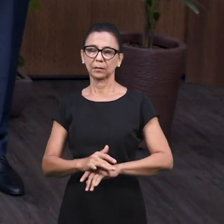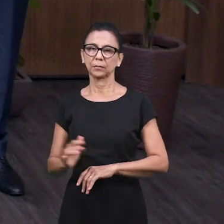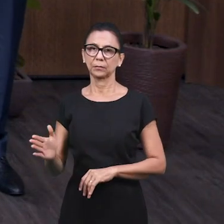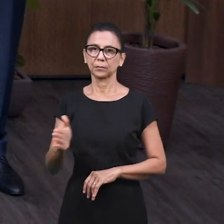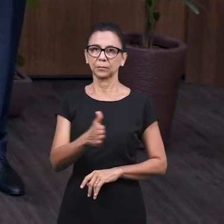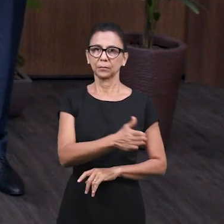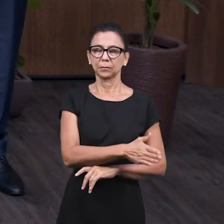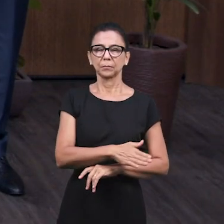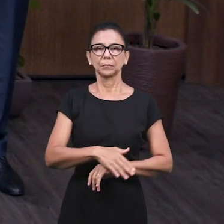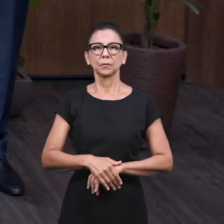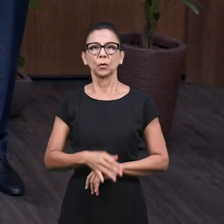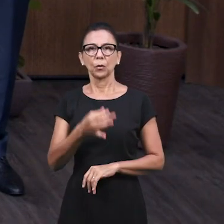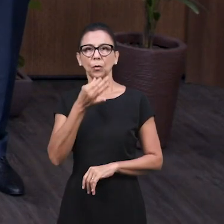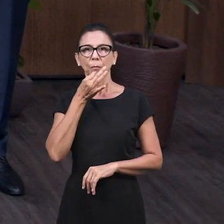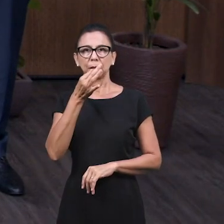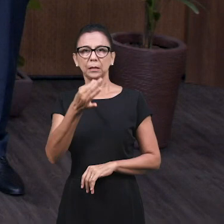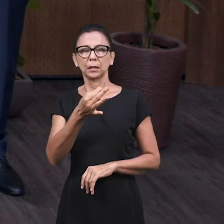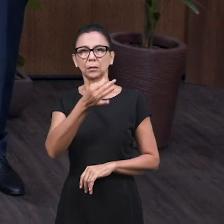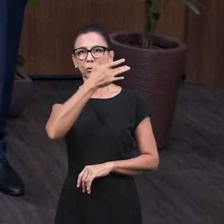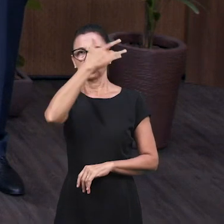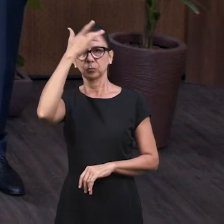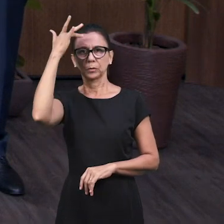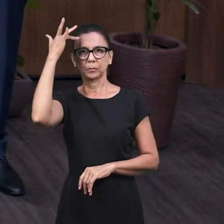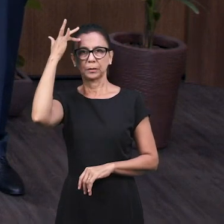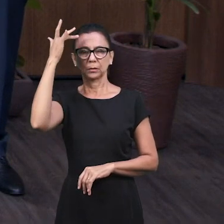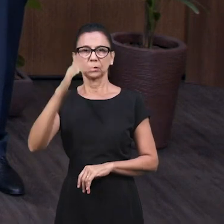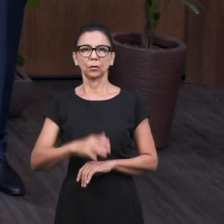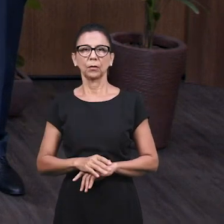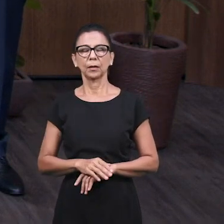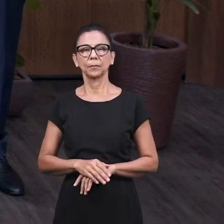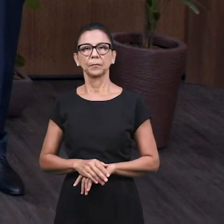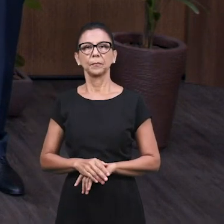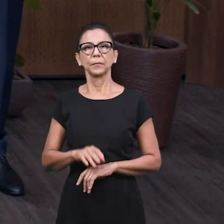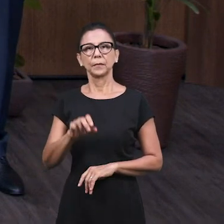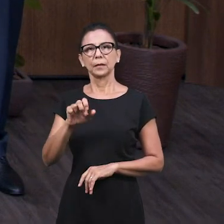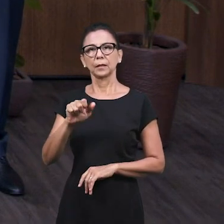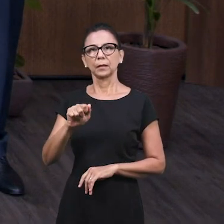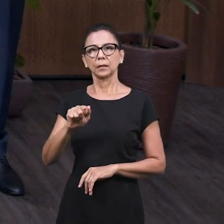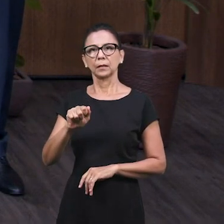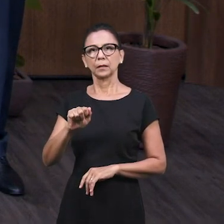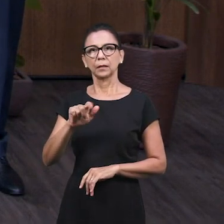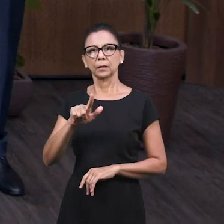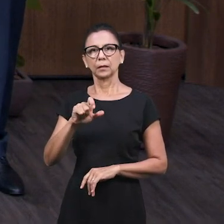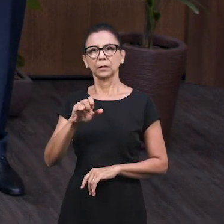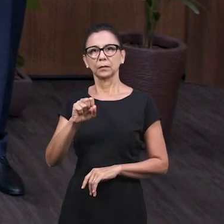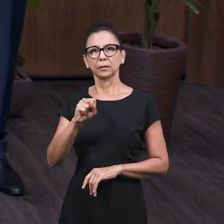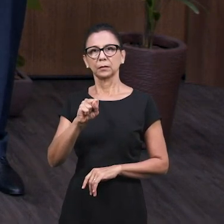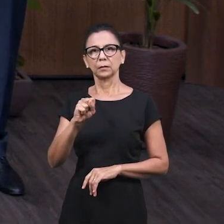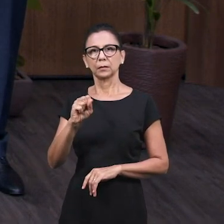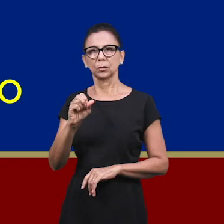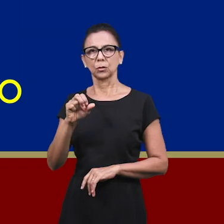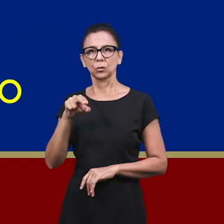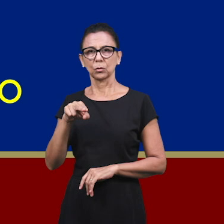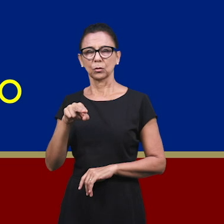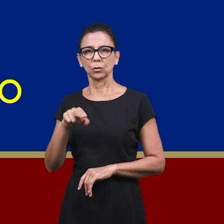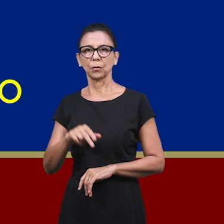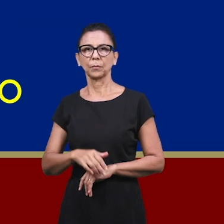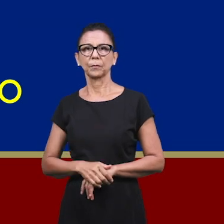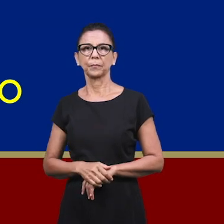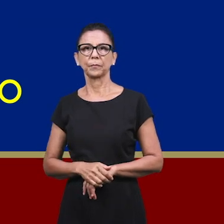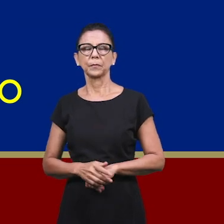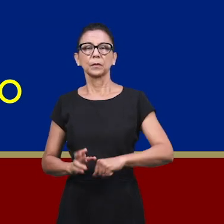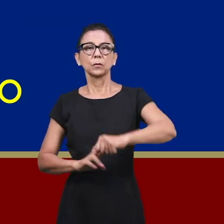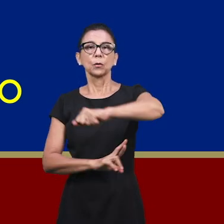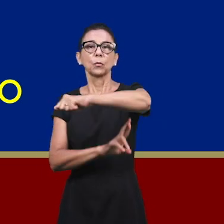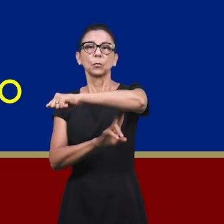Alisson de Marangoni, Correa, de Porto Velho, Rondônia. L'aveugle